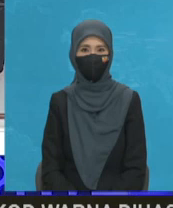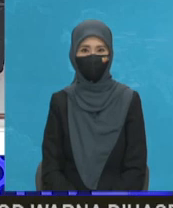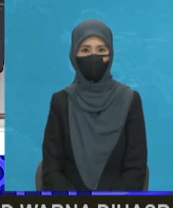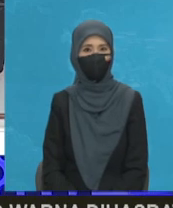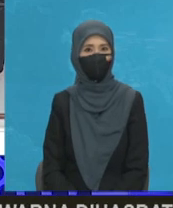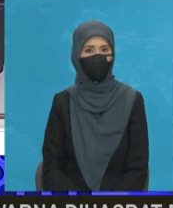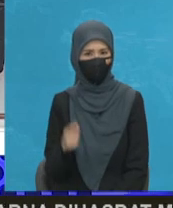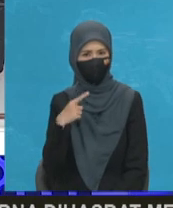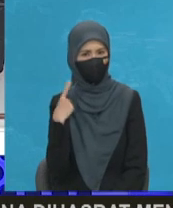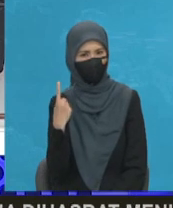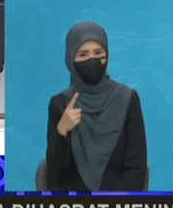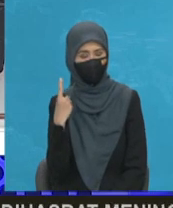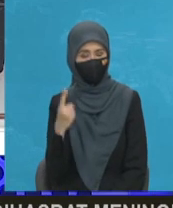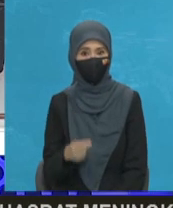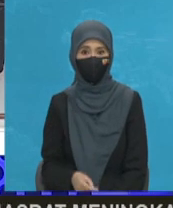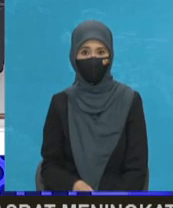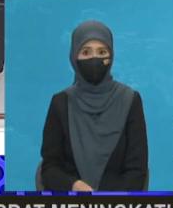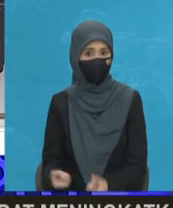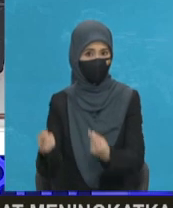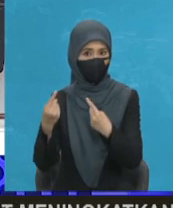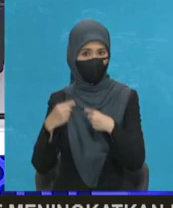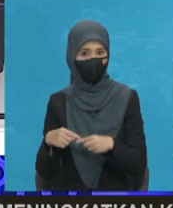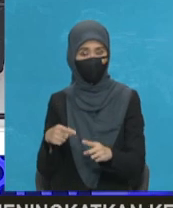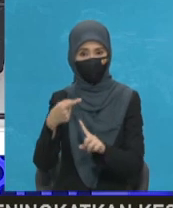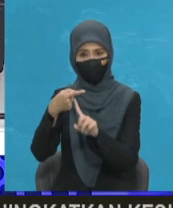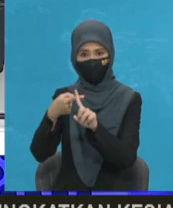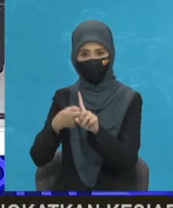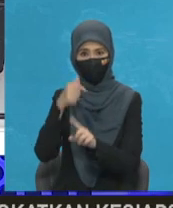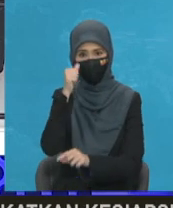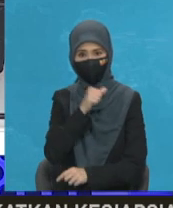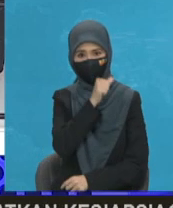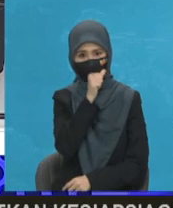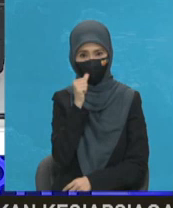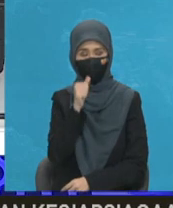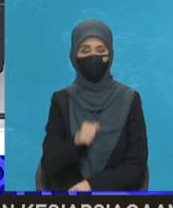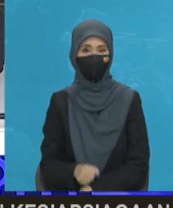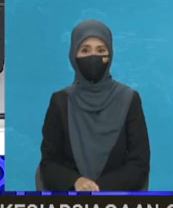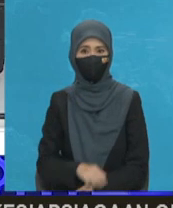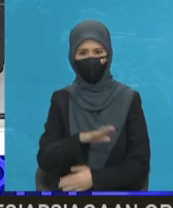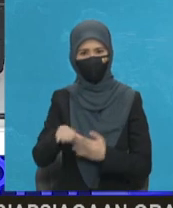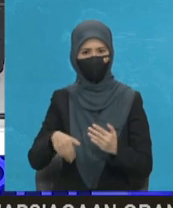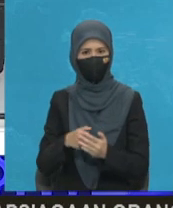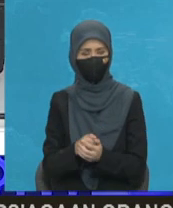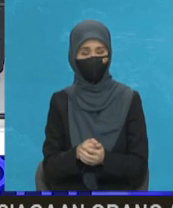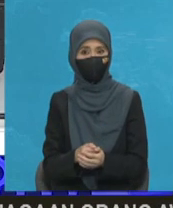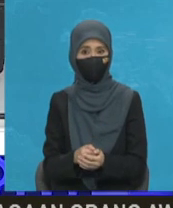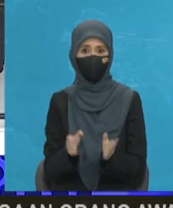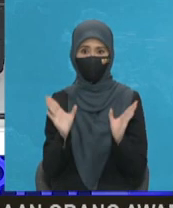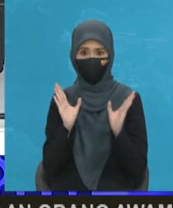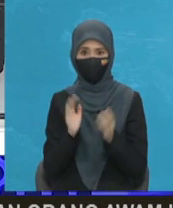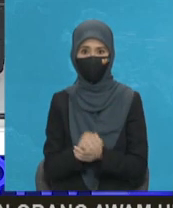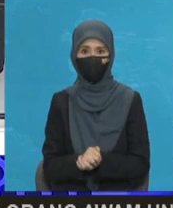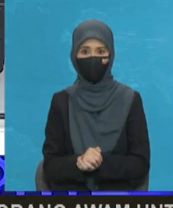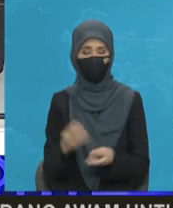Hai kelas imannya apabila menjelang bulan Ramadan masyarakat di negara ini akan mengadakan Majlis Tahlil dan doa arwah